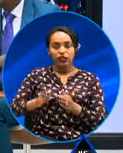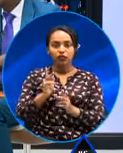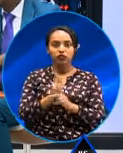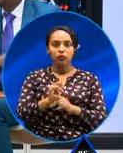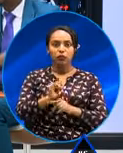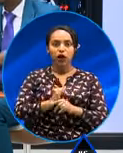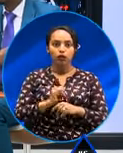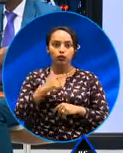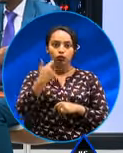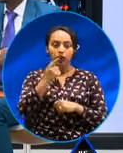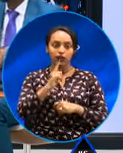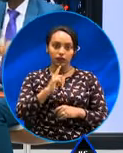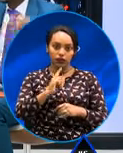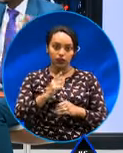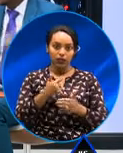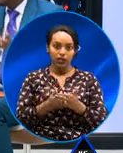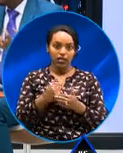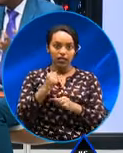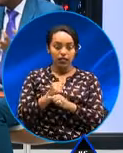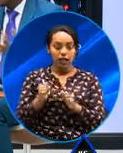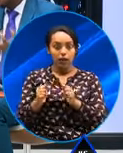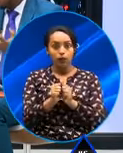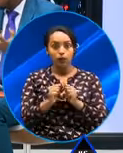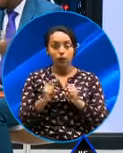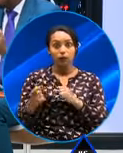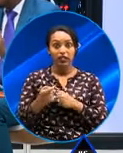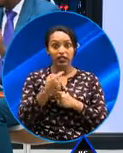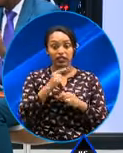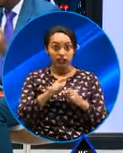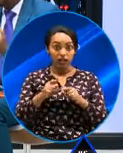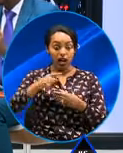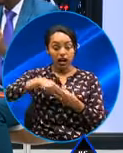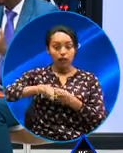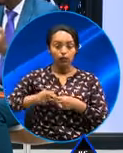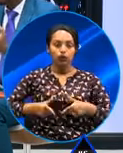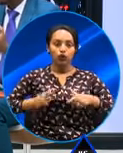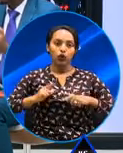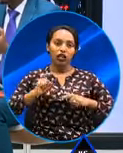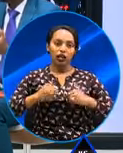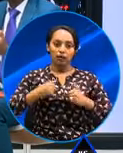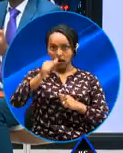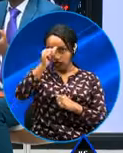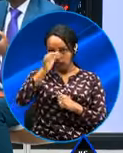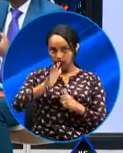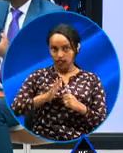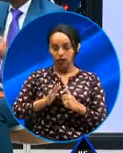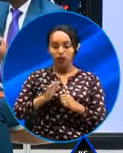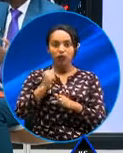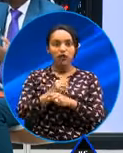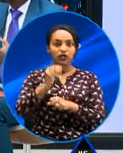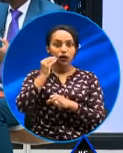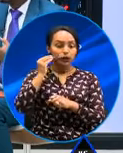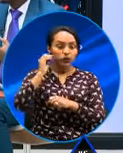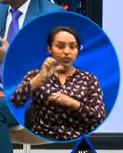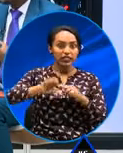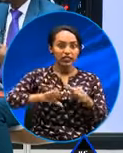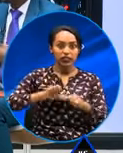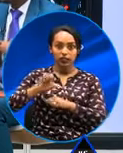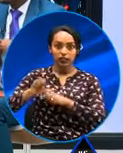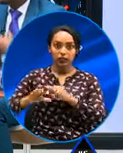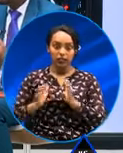የሚጠብቅ ባለቤቱ ማን ነው? ወርኪንግ ቱጌዘር የሚል እንትን ኢንቫይሮንመንት ሊኖርን ይገባል። ሰዎች መስሪያ ቤቶች እርስ